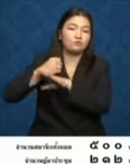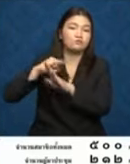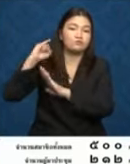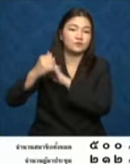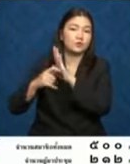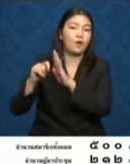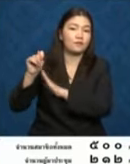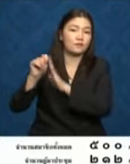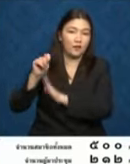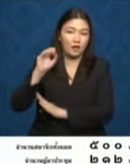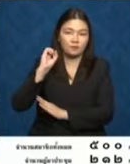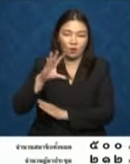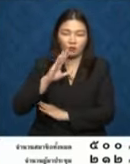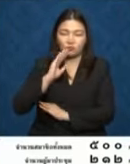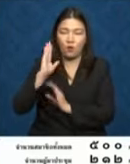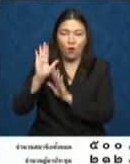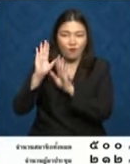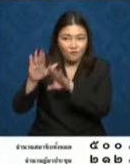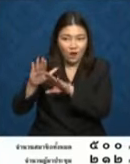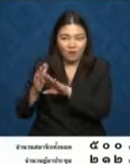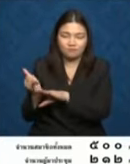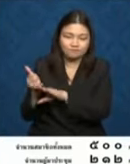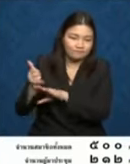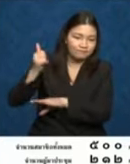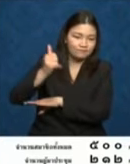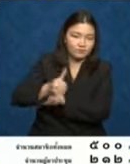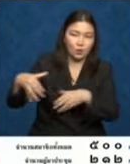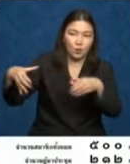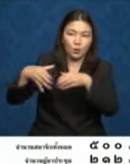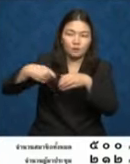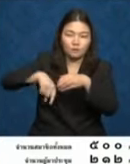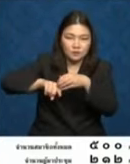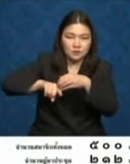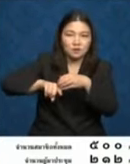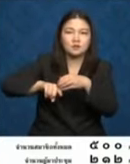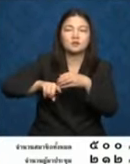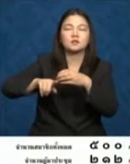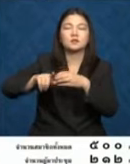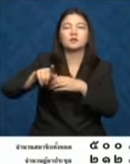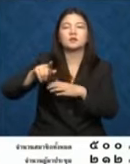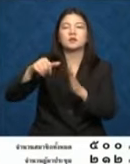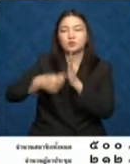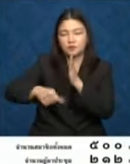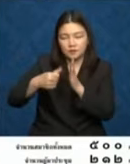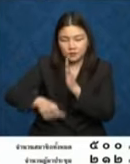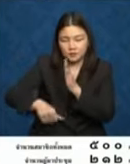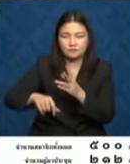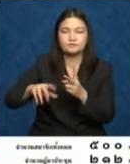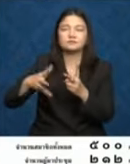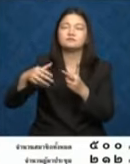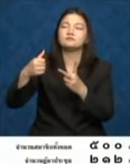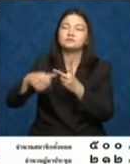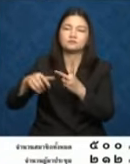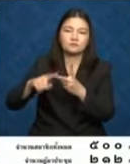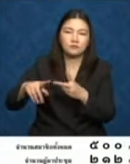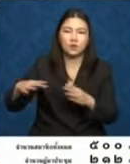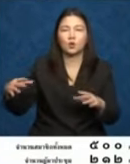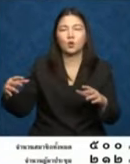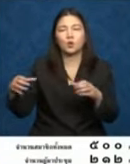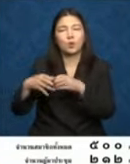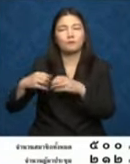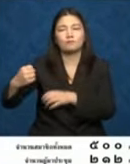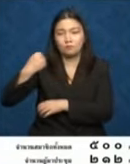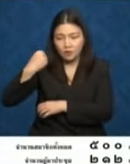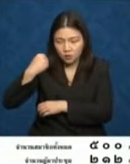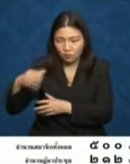หมายให้ผู้เกี่ยวข้องหลายๆส่วนนะครับไม่ว่าจะเป็นสุรากรเป็นสรรพสามิตเป็นฝ่ายความมั่นคงนะครับเ